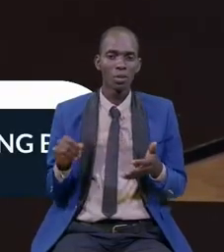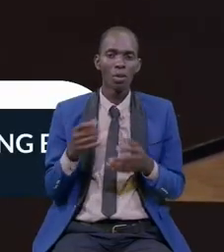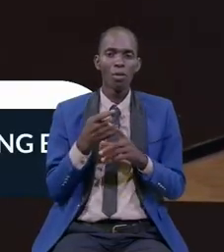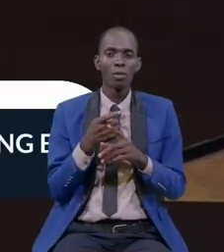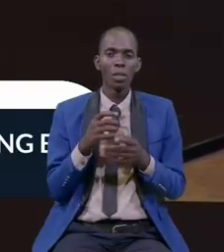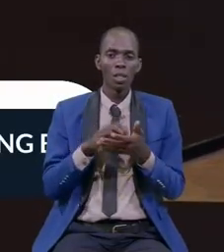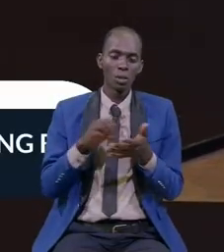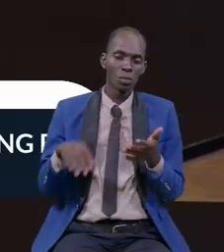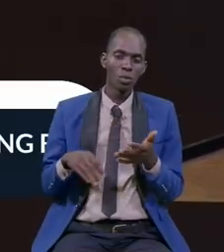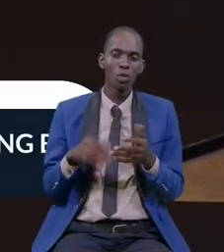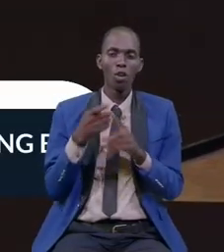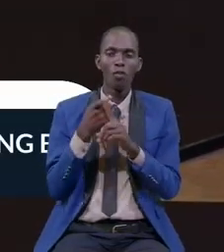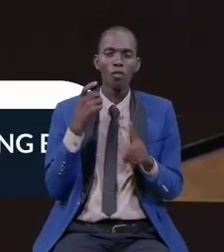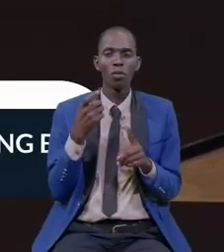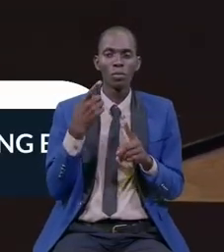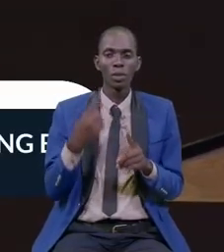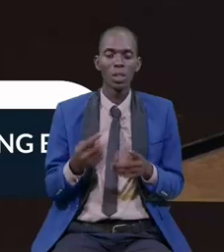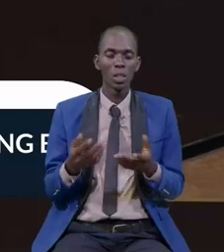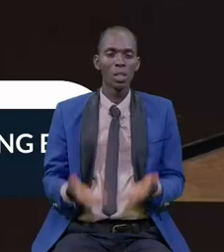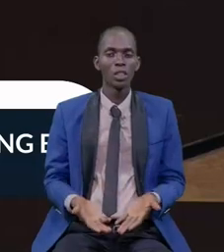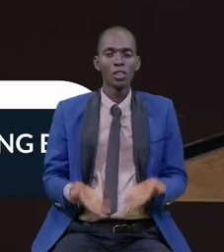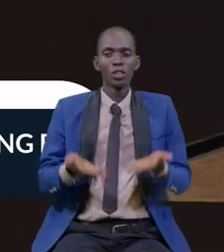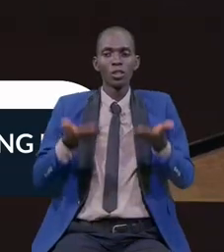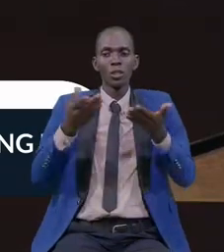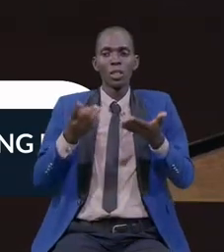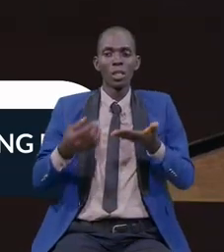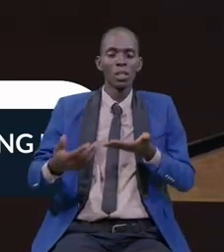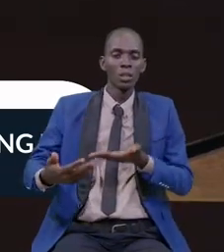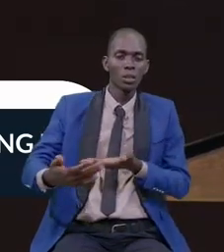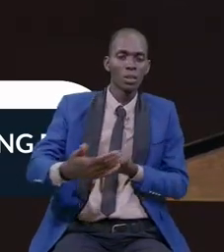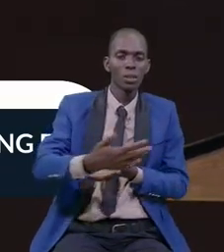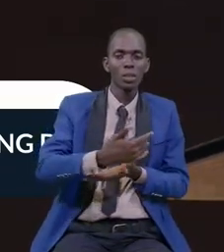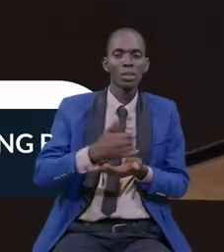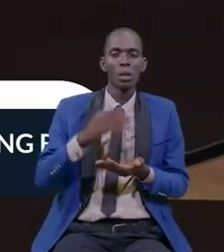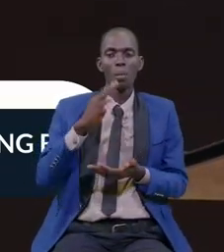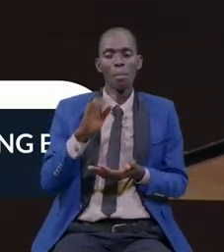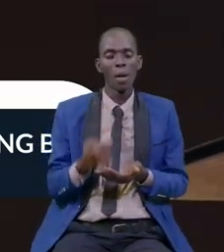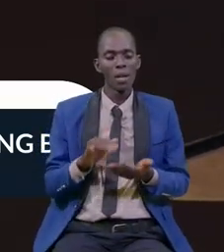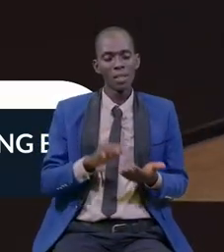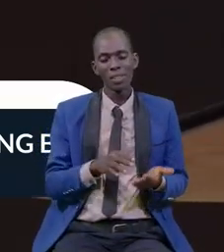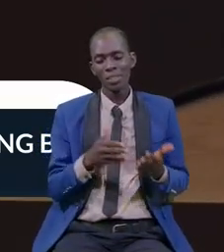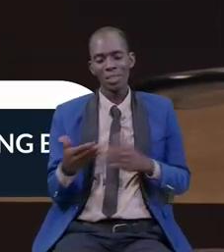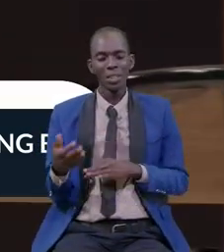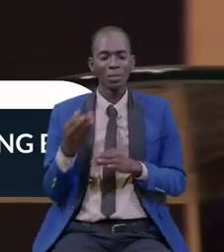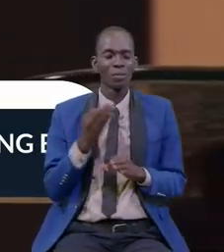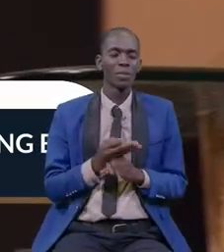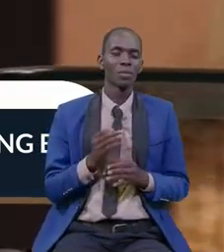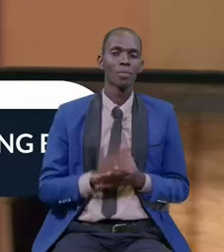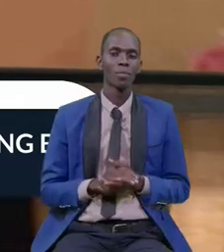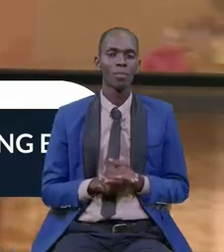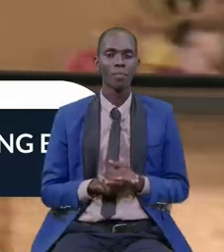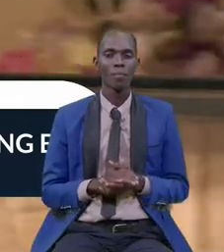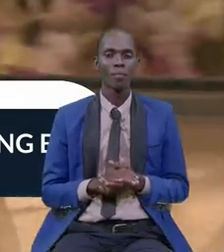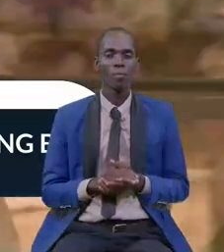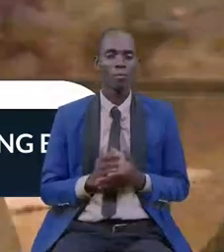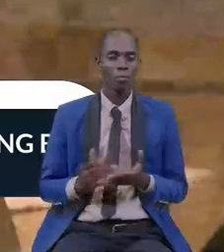rassemblement exalté par la foi morte ça veut dire quoi ce qu'on est en train de dire sous le titre de